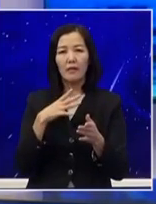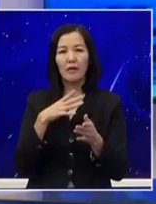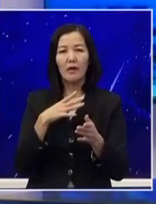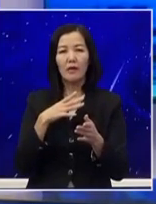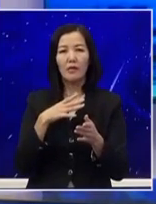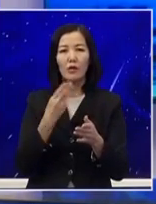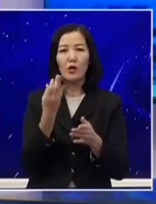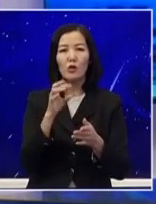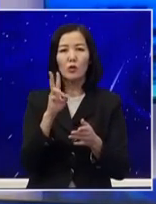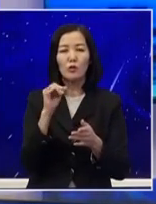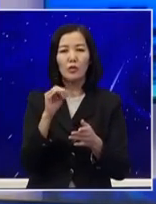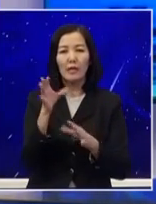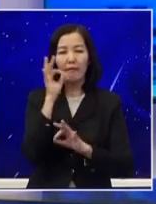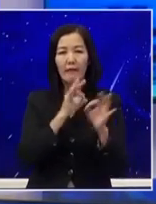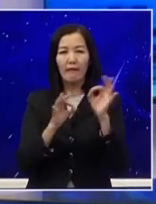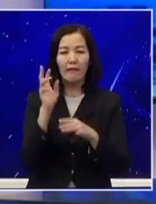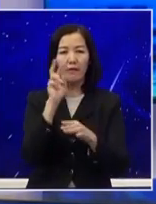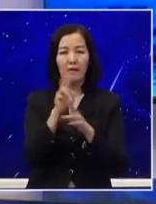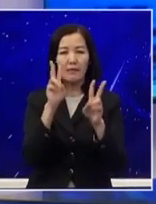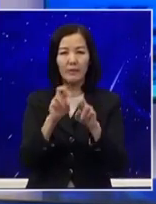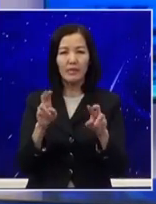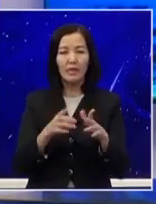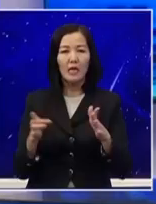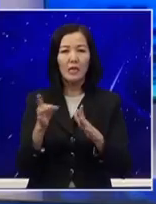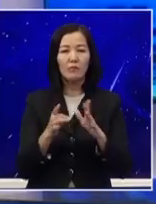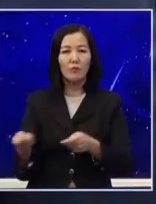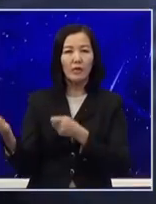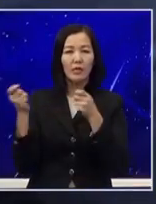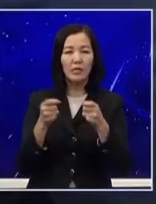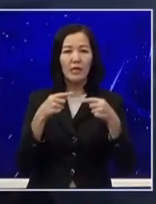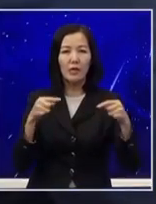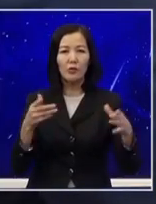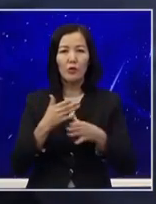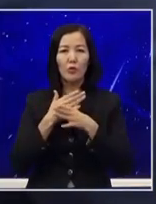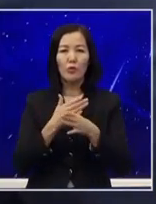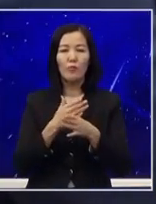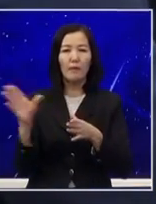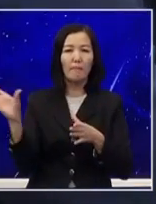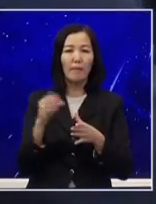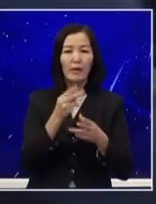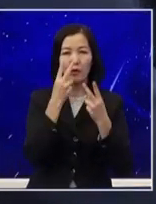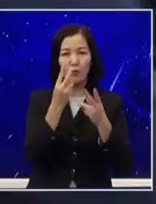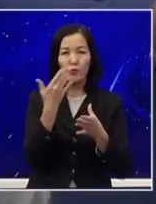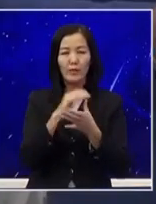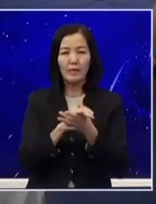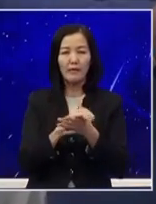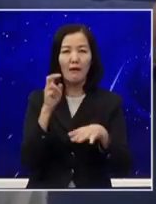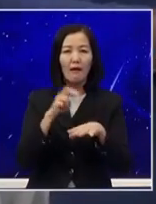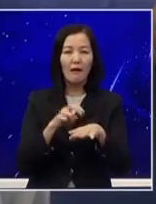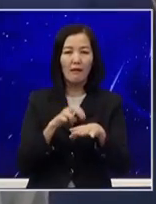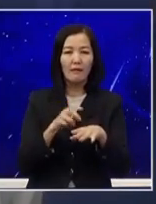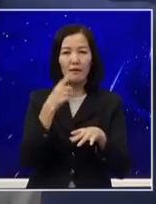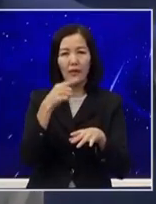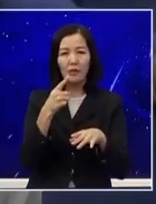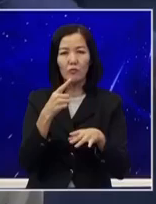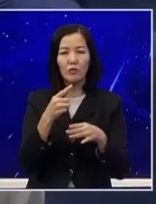Олар аудан орталығы Шонжыдағы дәріханаларды аралады. Республикадан жеткізілген гуманитарлық көмек қорын көрді. Ақ халаттылардың